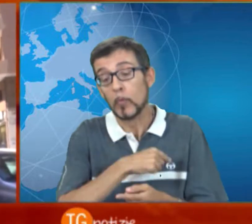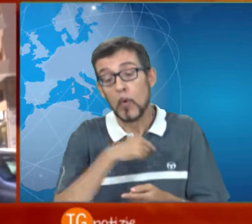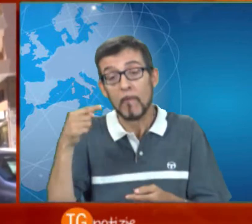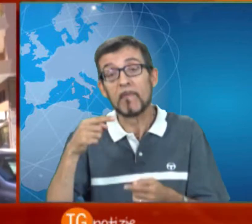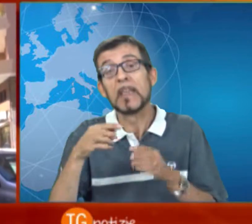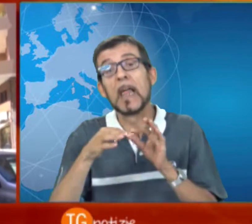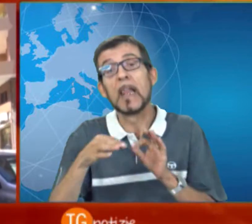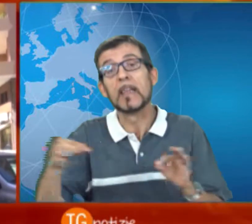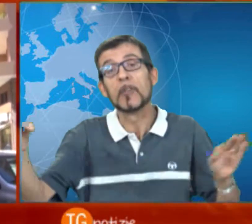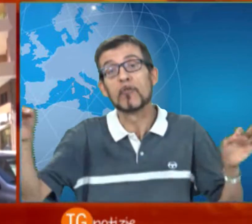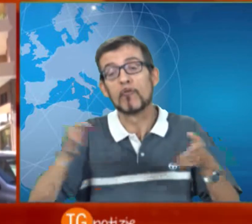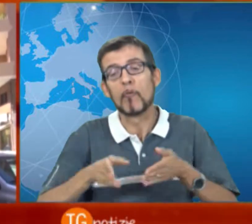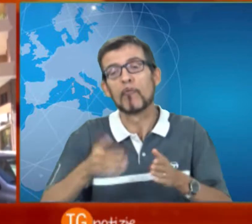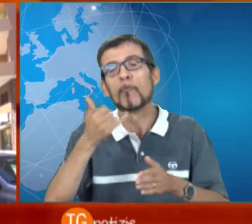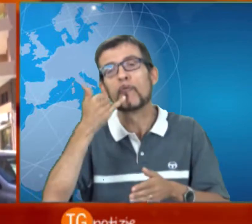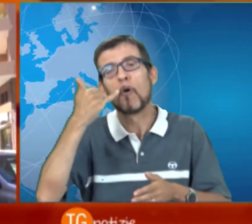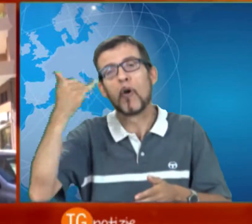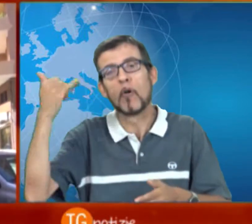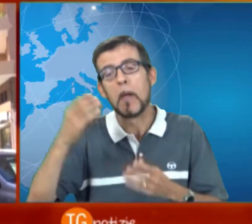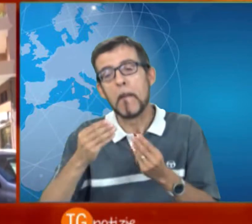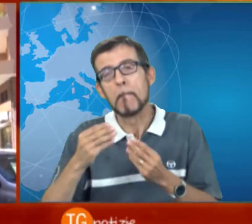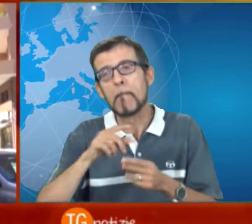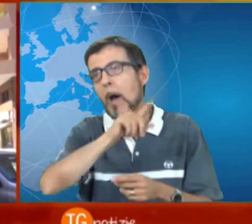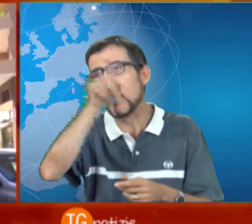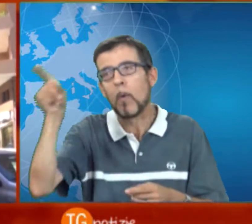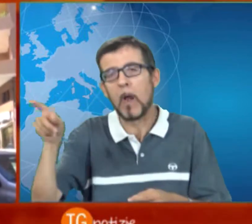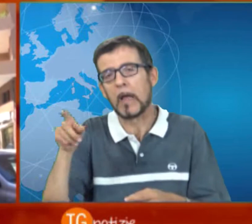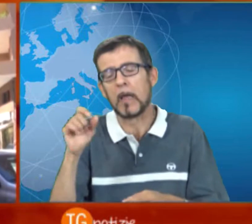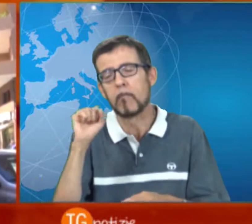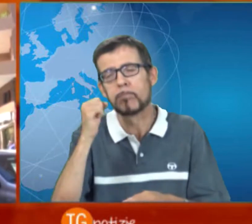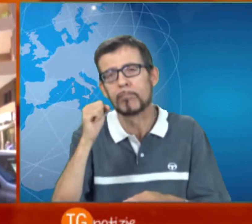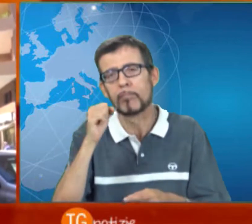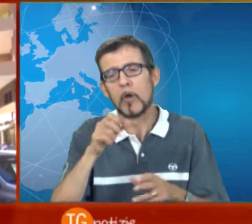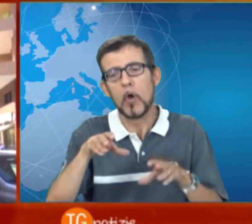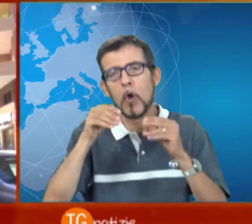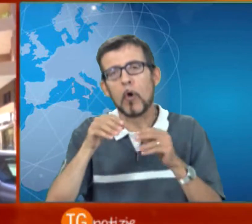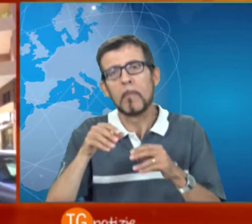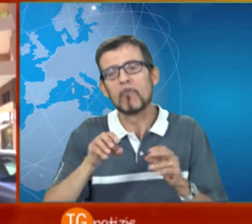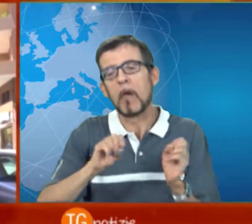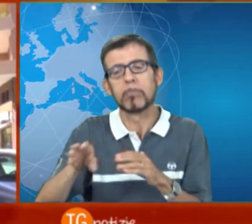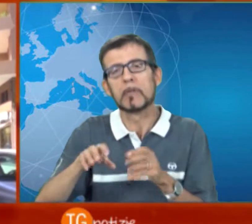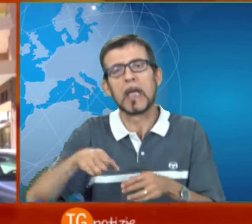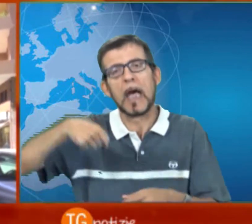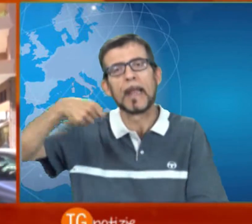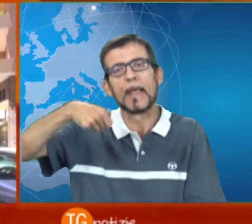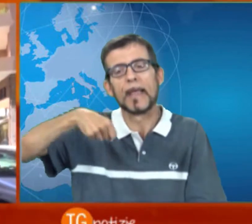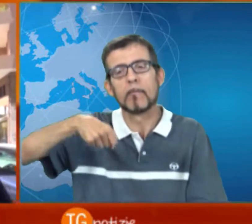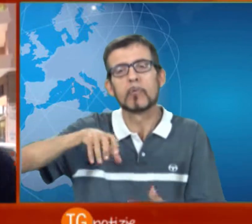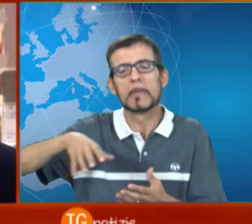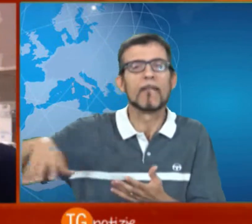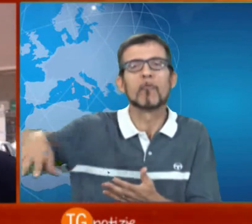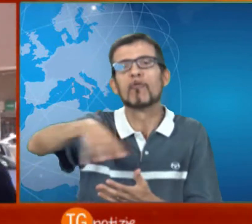che purtroppo qualche disonesto inizi a mettere i sacchetti intorno all'isola ecologica,